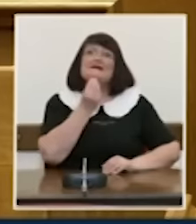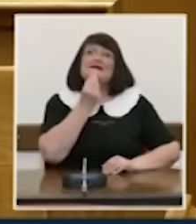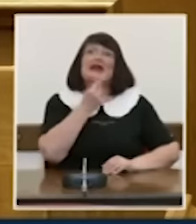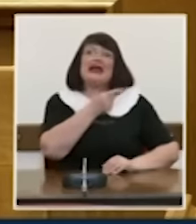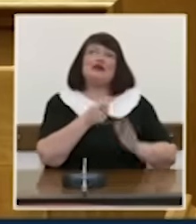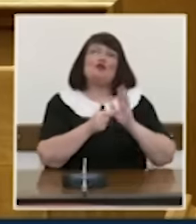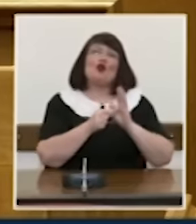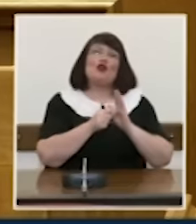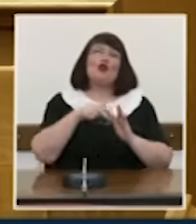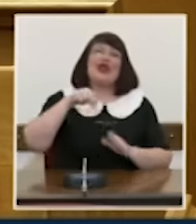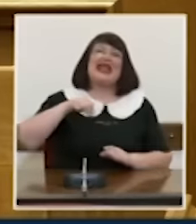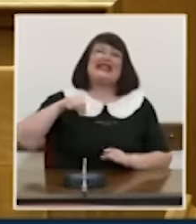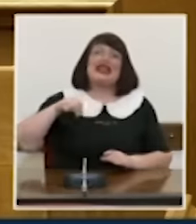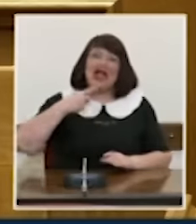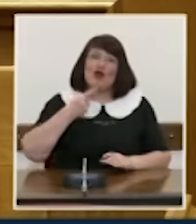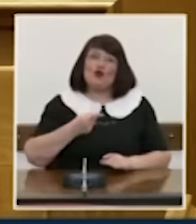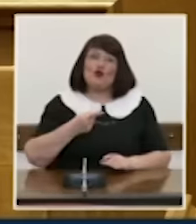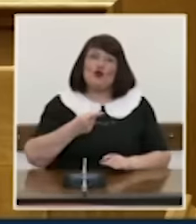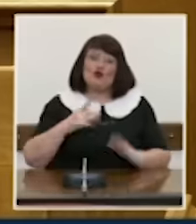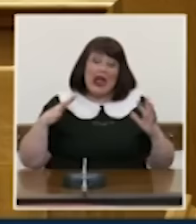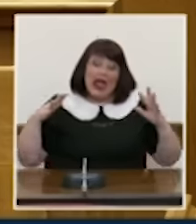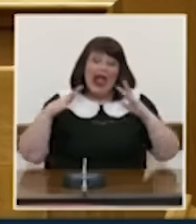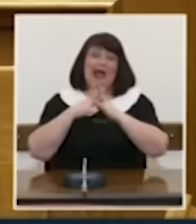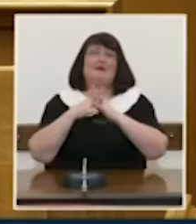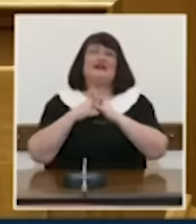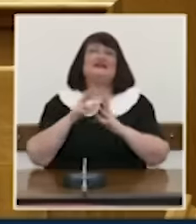να σταματήσει την επίθεση στην Ράφα.